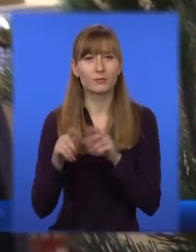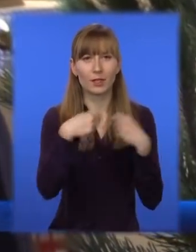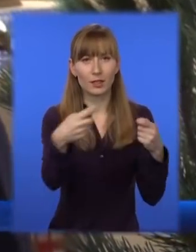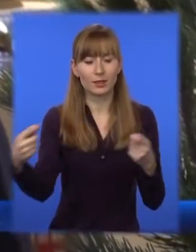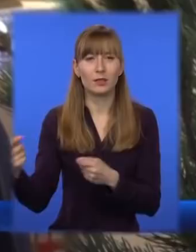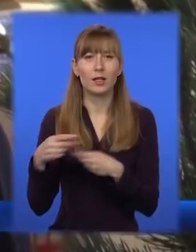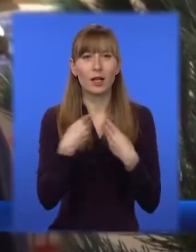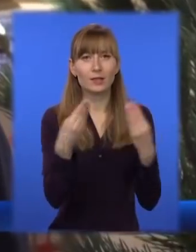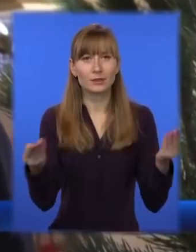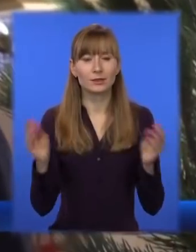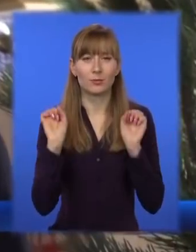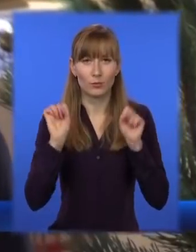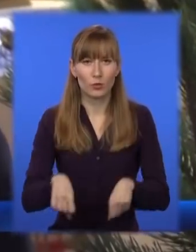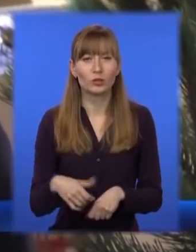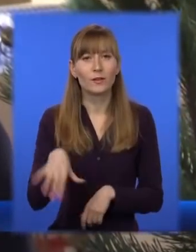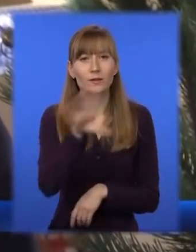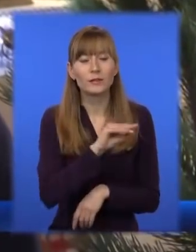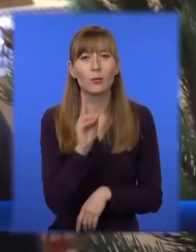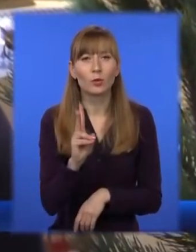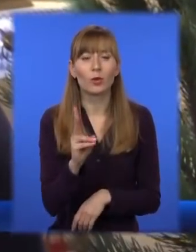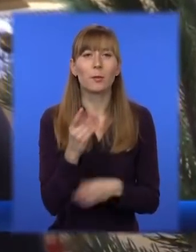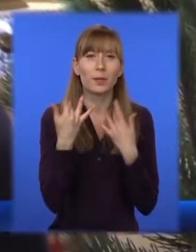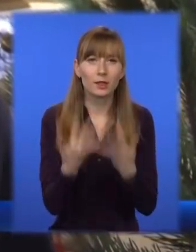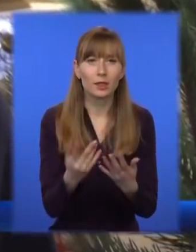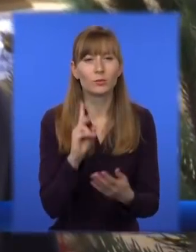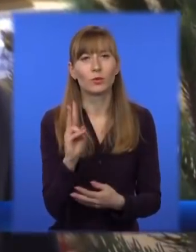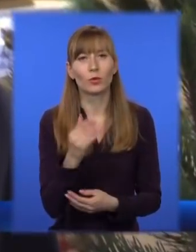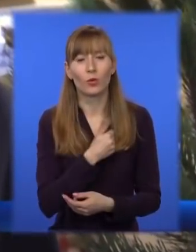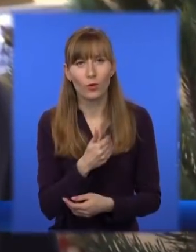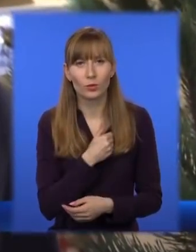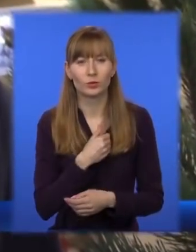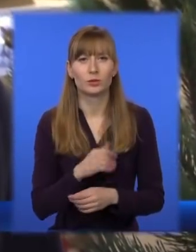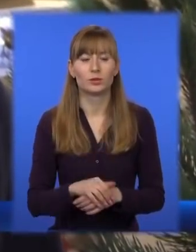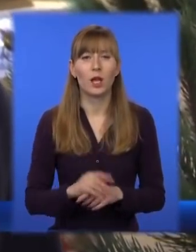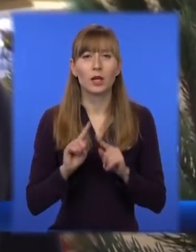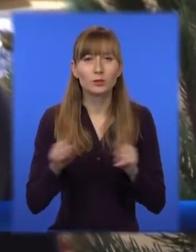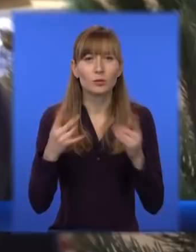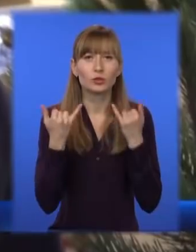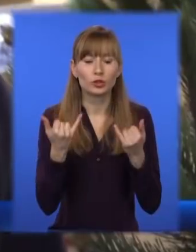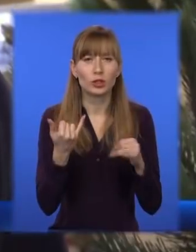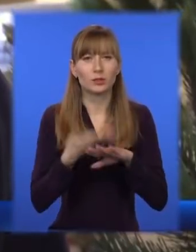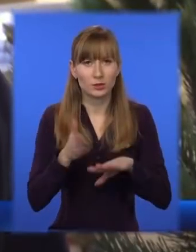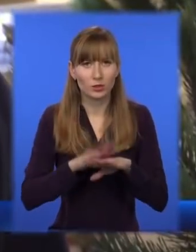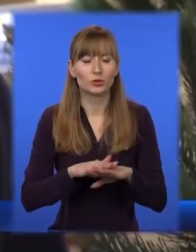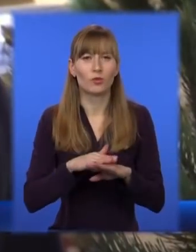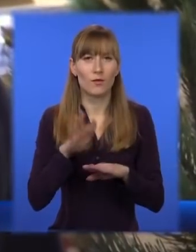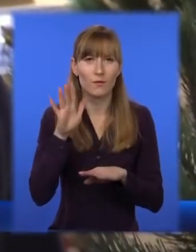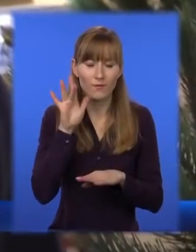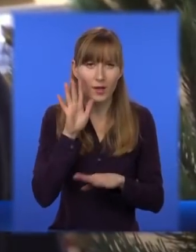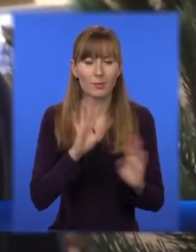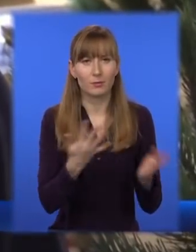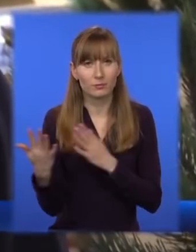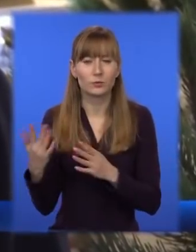його понести туди, де особливо найбільше його потребують. Особливо теперішній нелегкий час, щоб справді